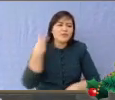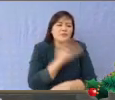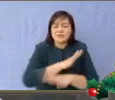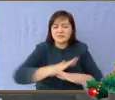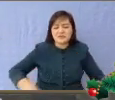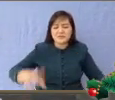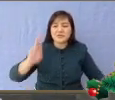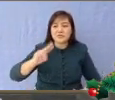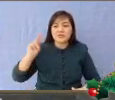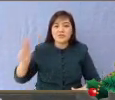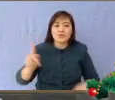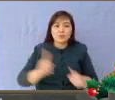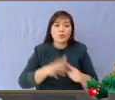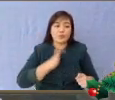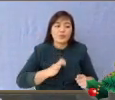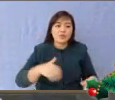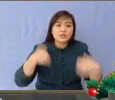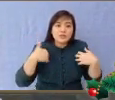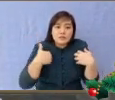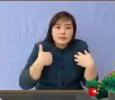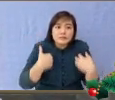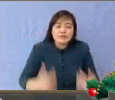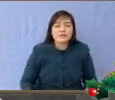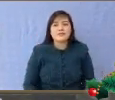Who is the great physician, by the way?